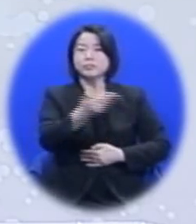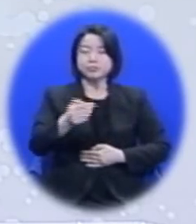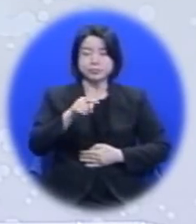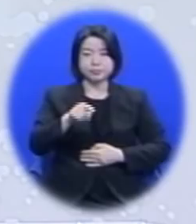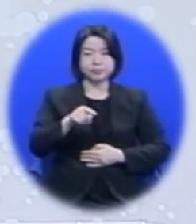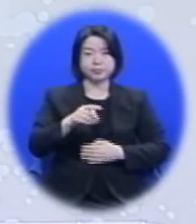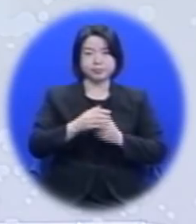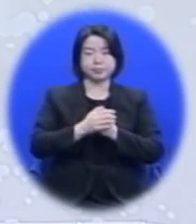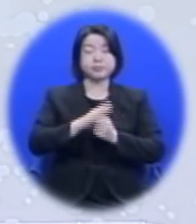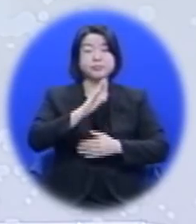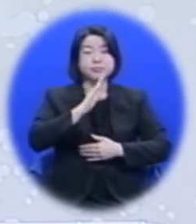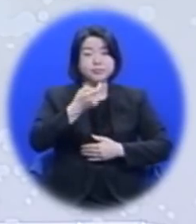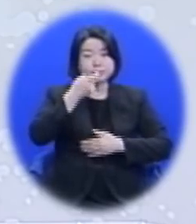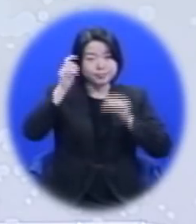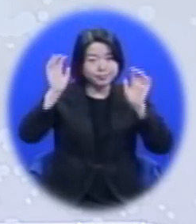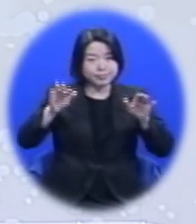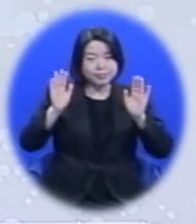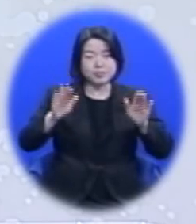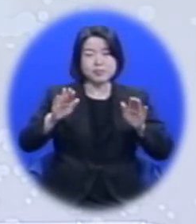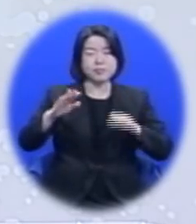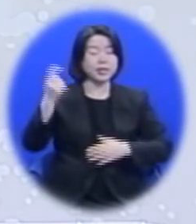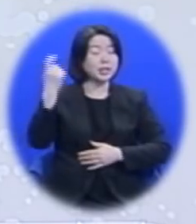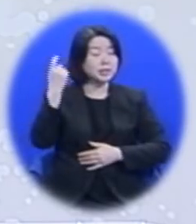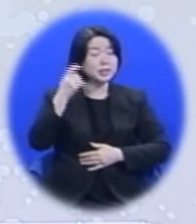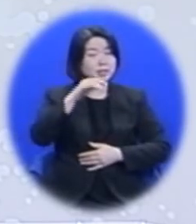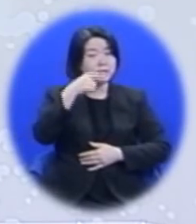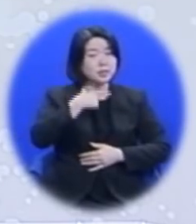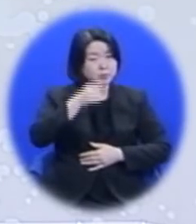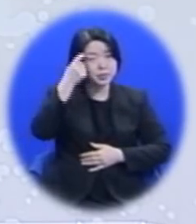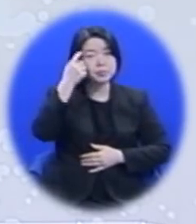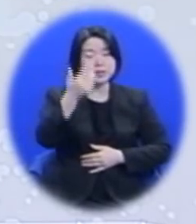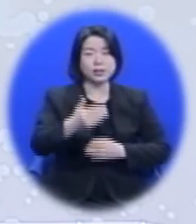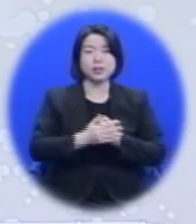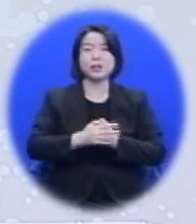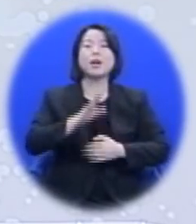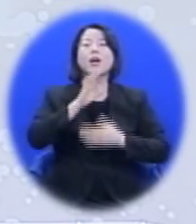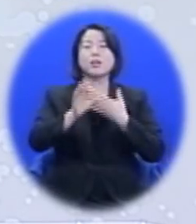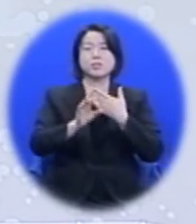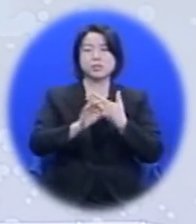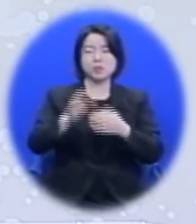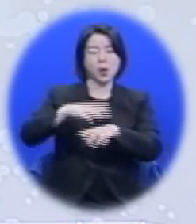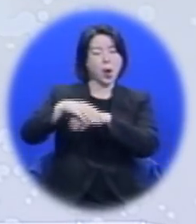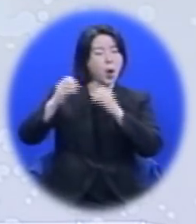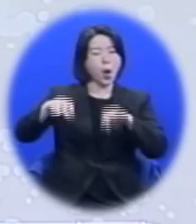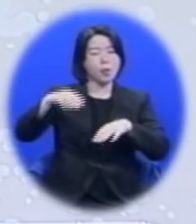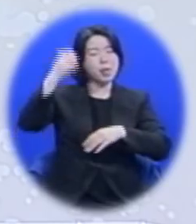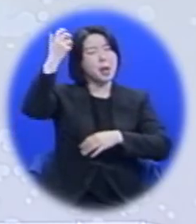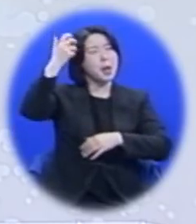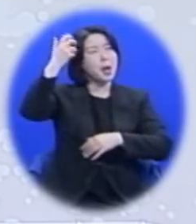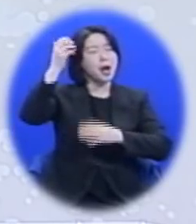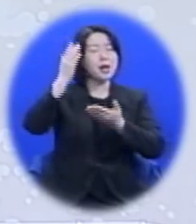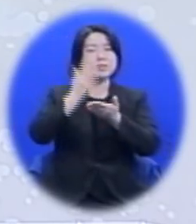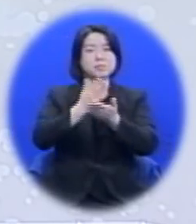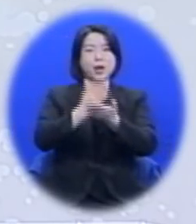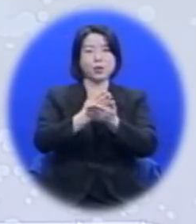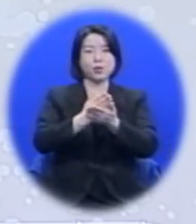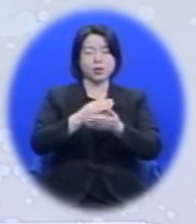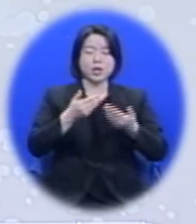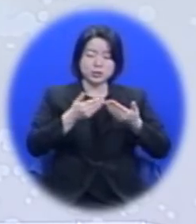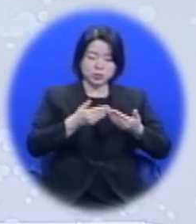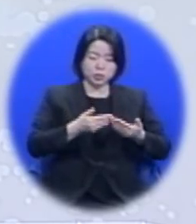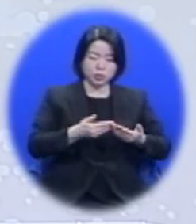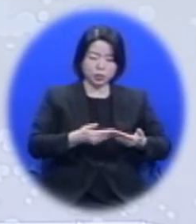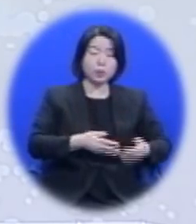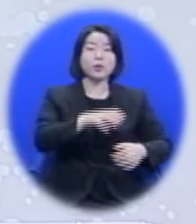여러분이 진짜 천사의 소리를 한번 듣고 싶습니까? 그러면 헛된 상상만 하지 마시고 그냥 조용한